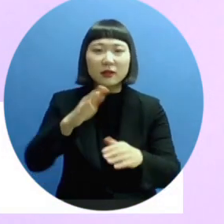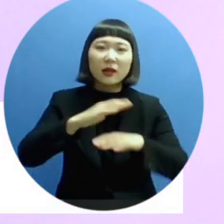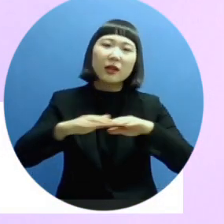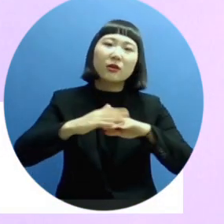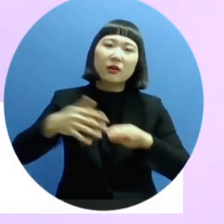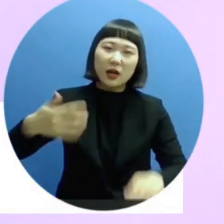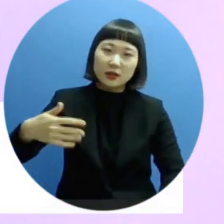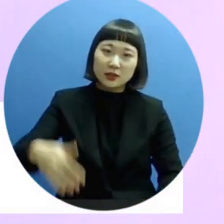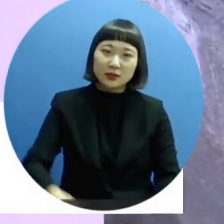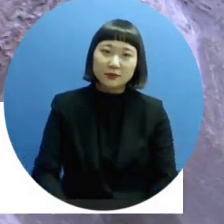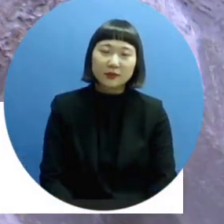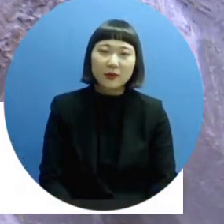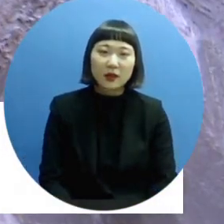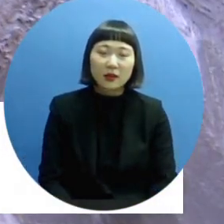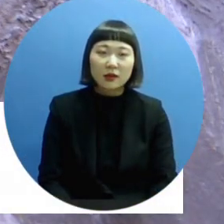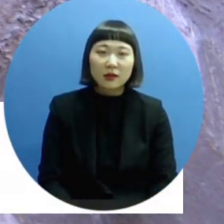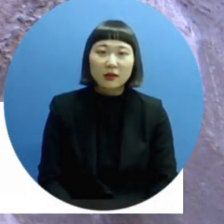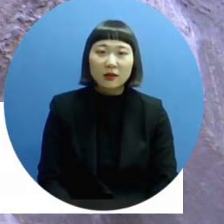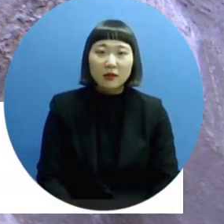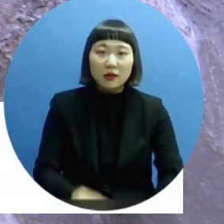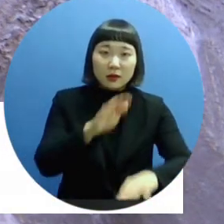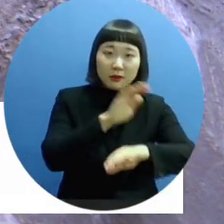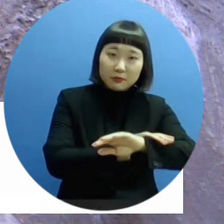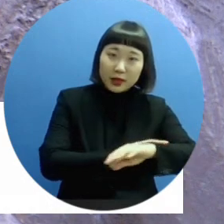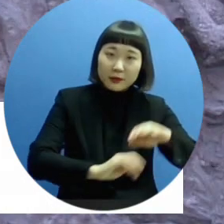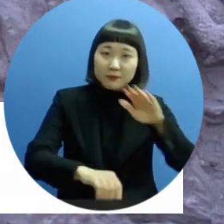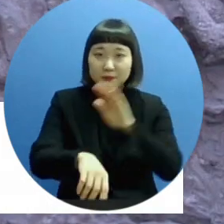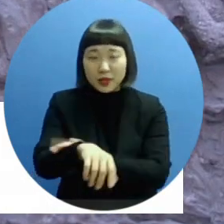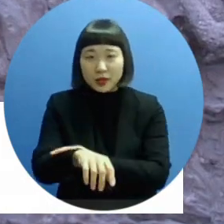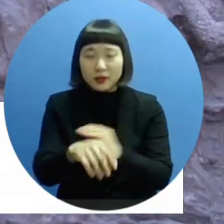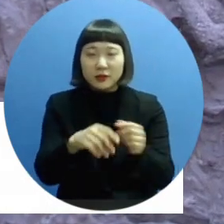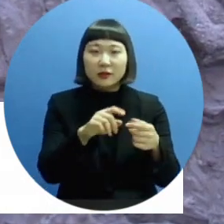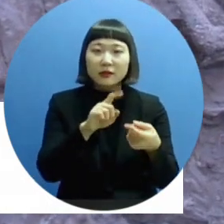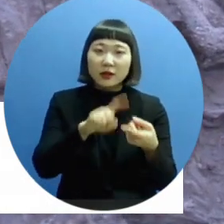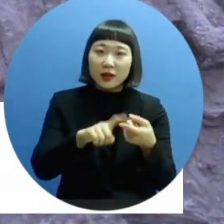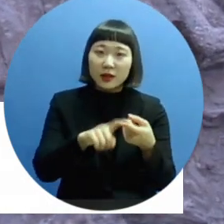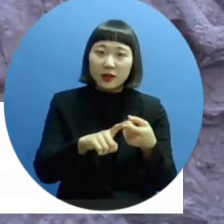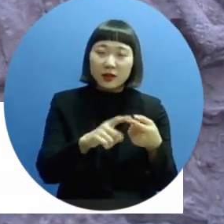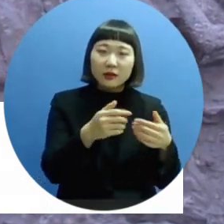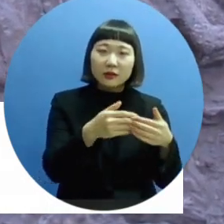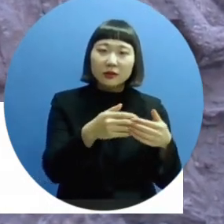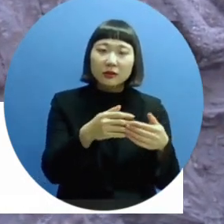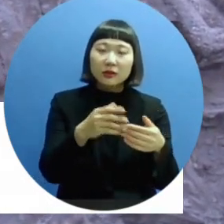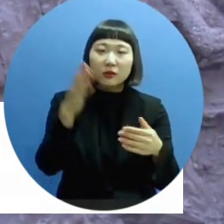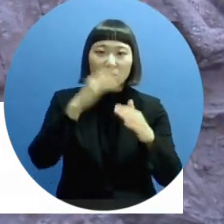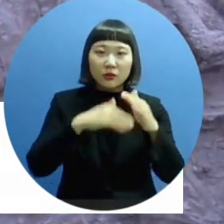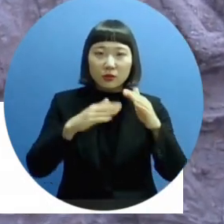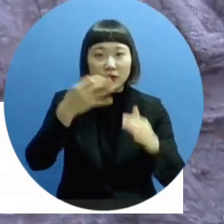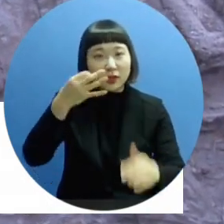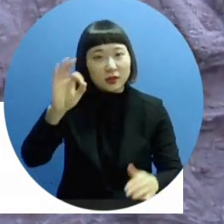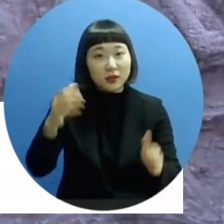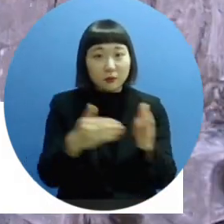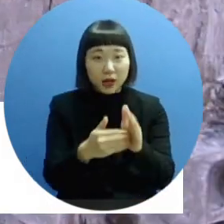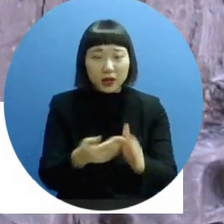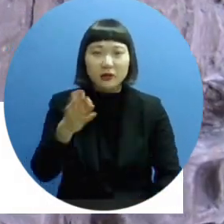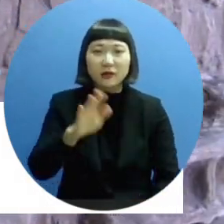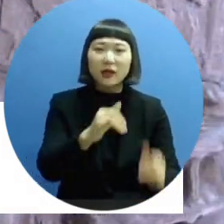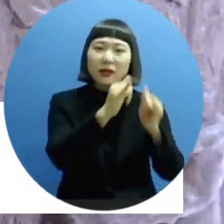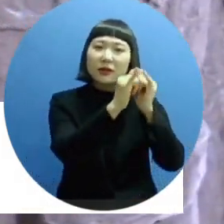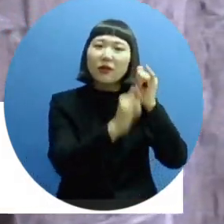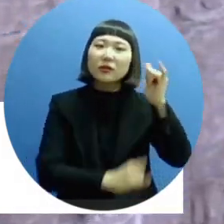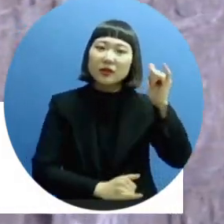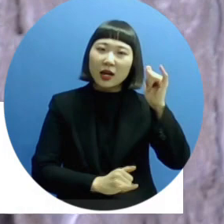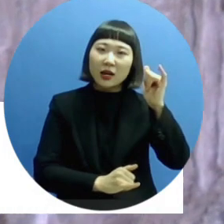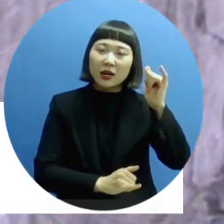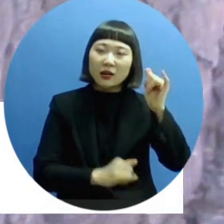진보 단체가 공히 인정을 하지만 그 역사적 가치나 의미에 대해서 시각 차이를 보이고 있습니다.